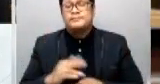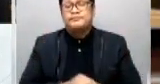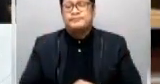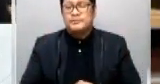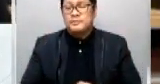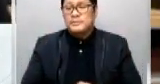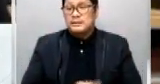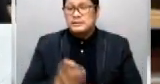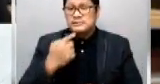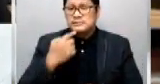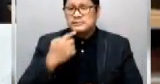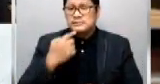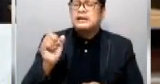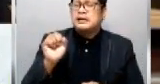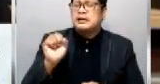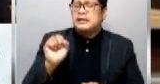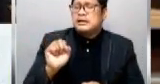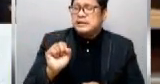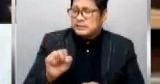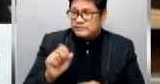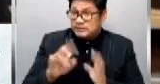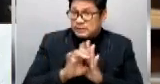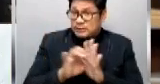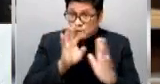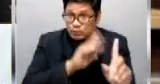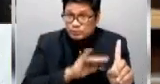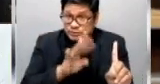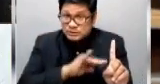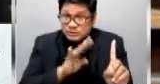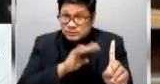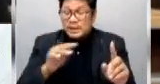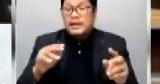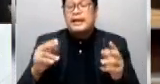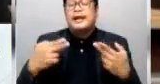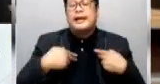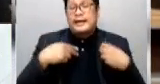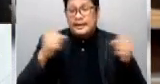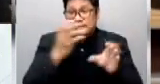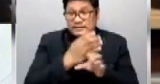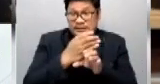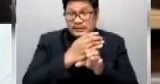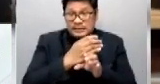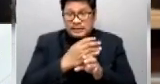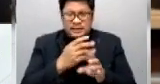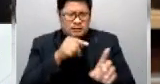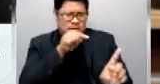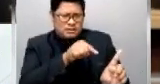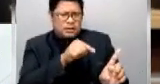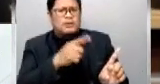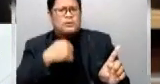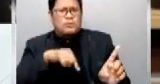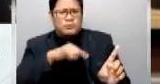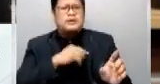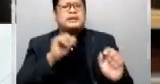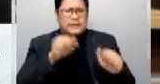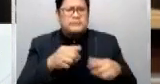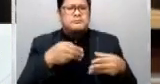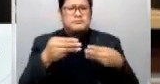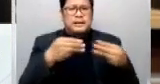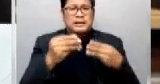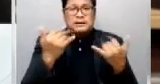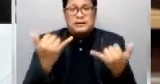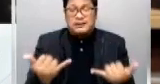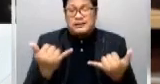no. Pag tinignan po natin ang healthcare utilization natin, we still are at that manageable level na meron pa